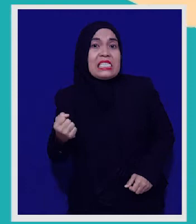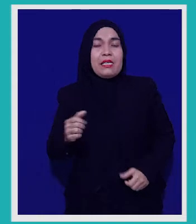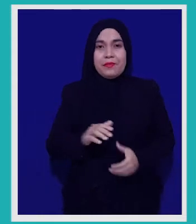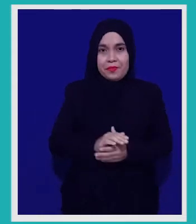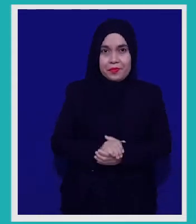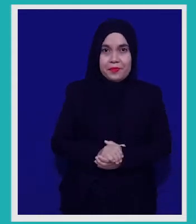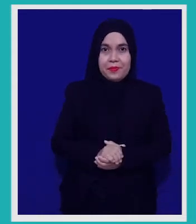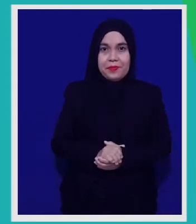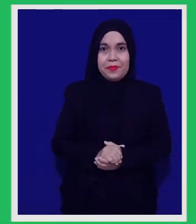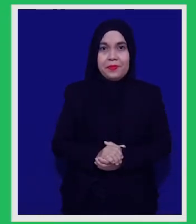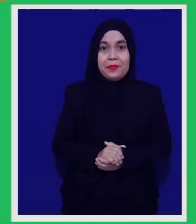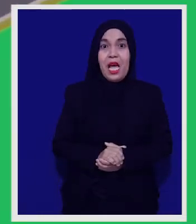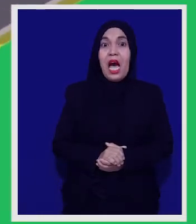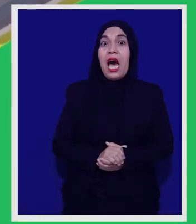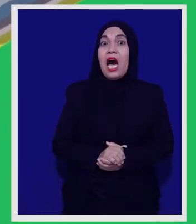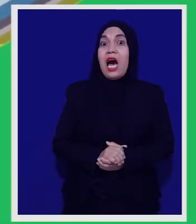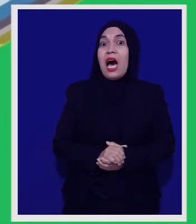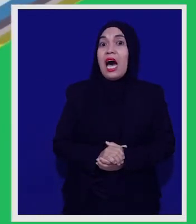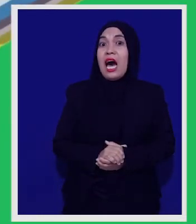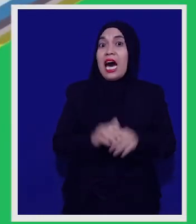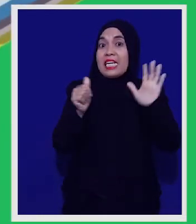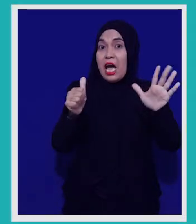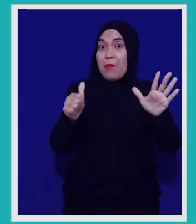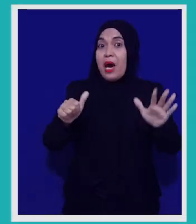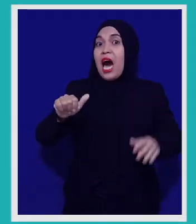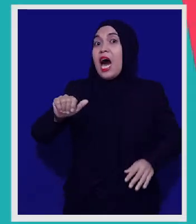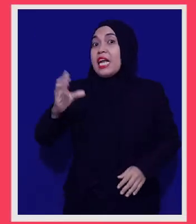6. Nafkah anak.